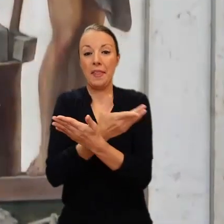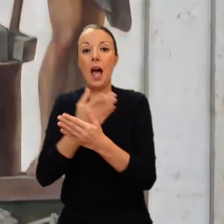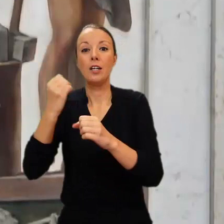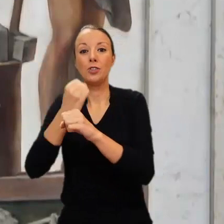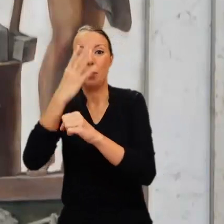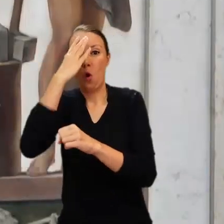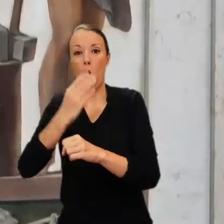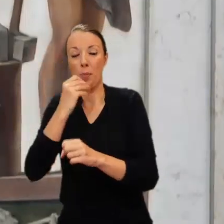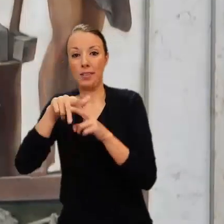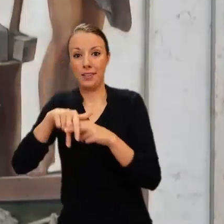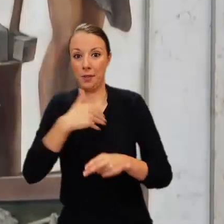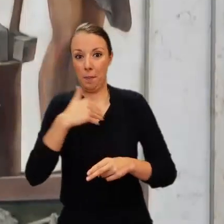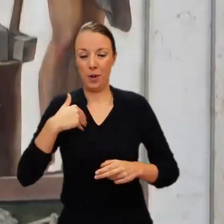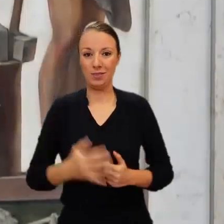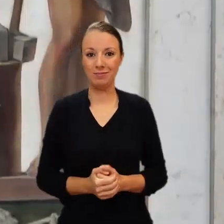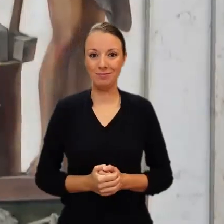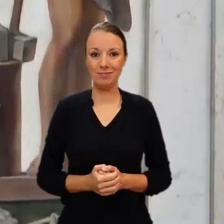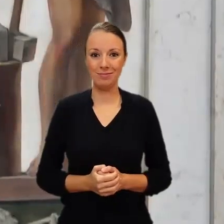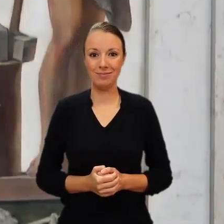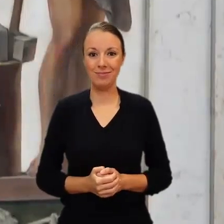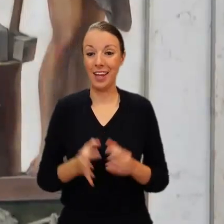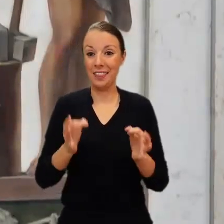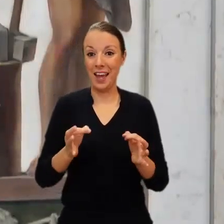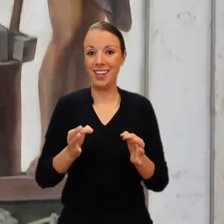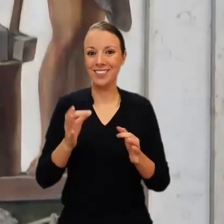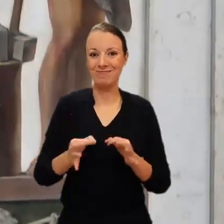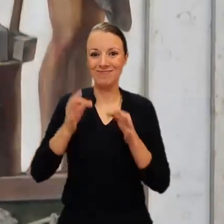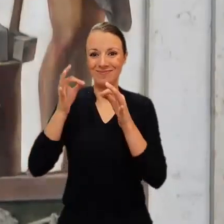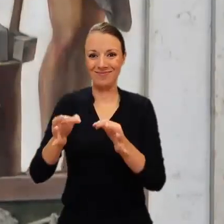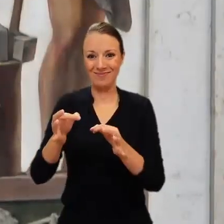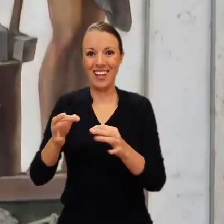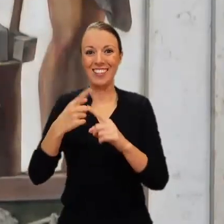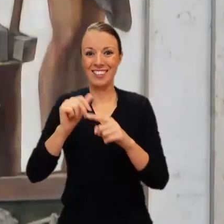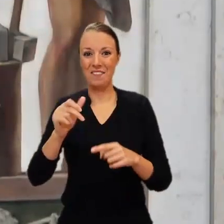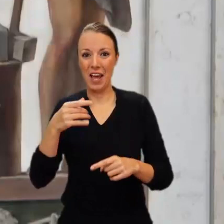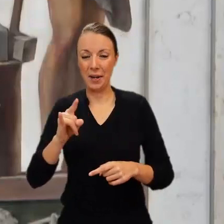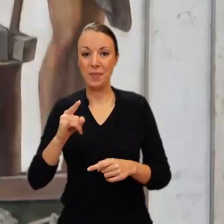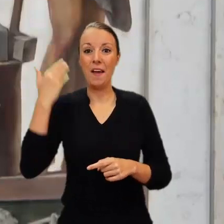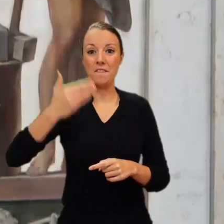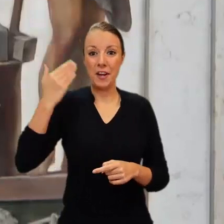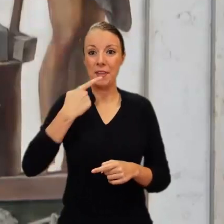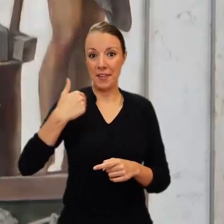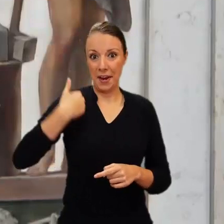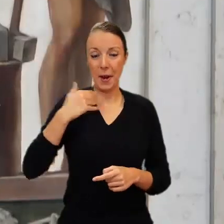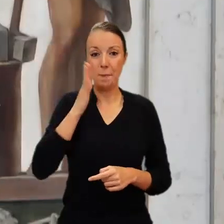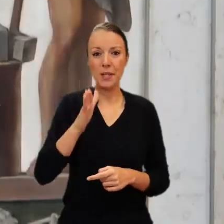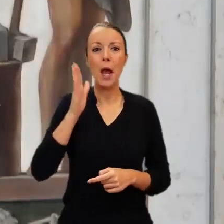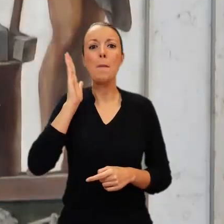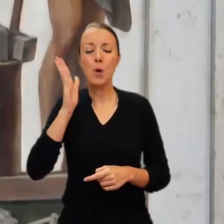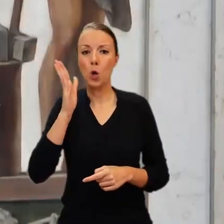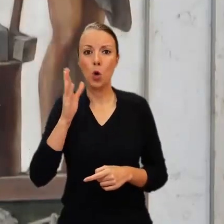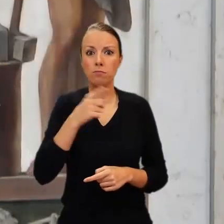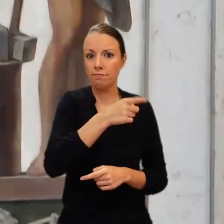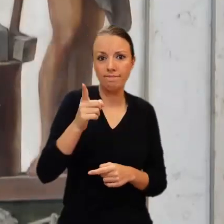Oddaję może już głos Ksawieremu. Wykład będzie po angielsku, natomiast później dla Państwa, którzy